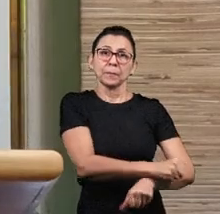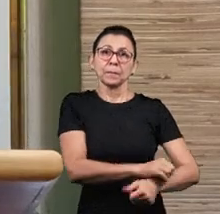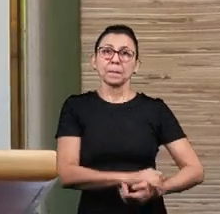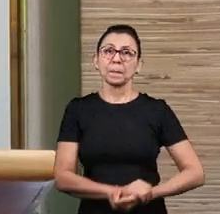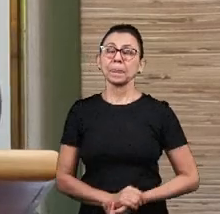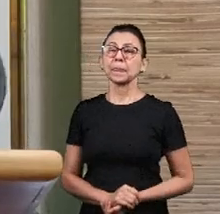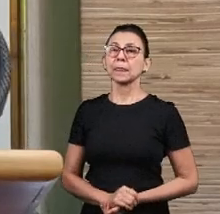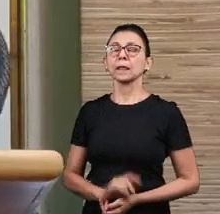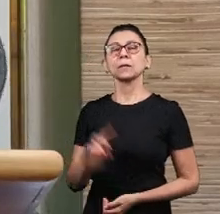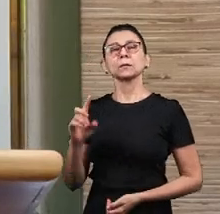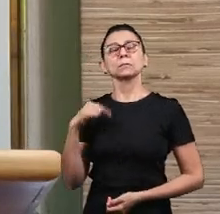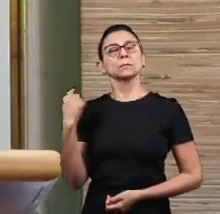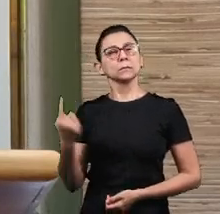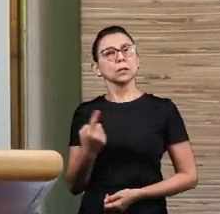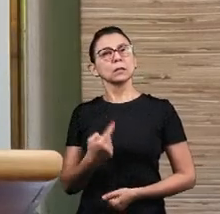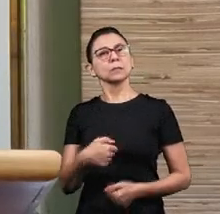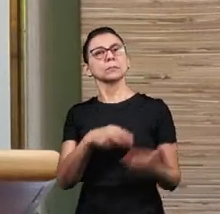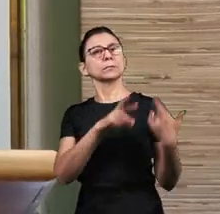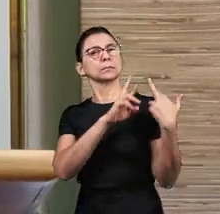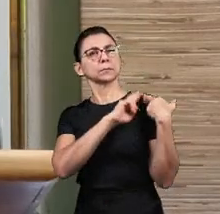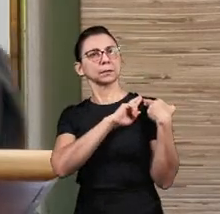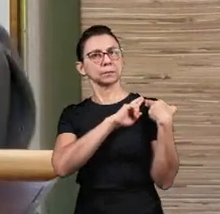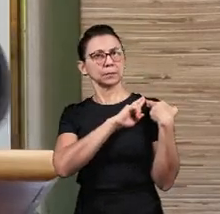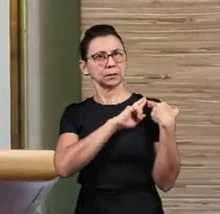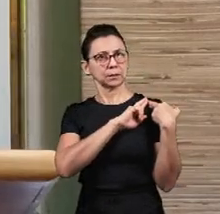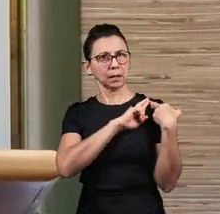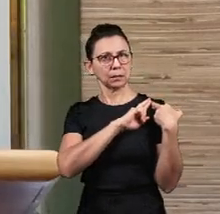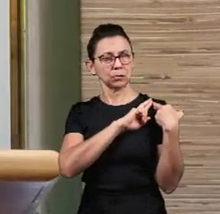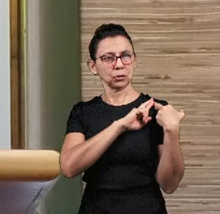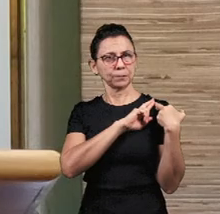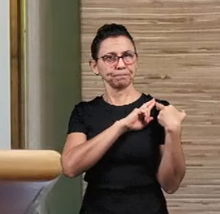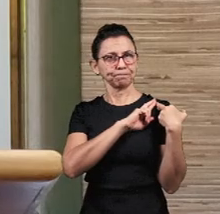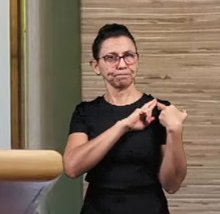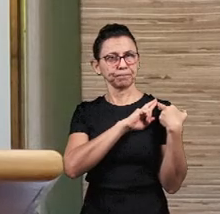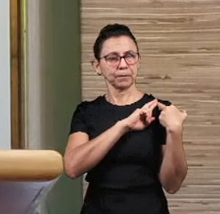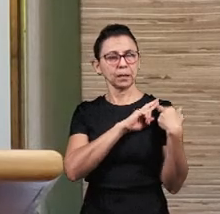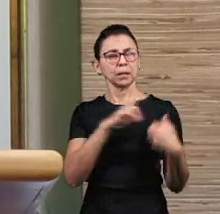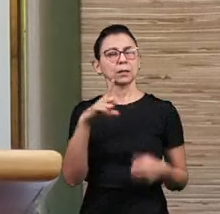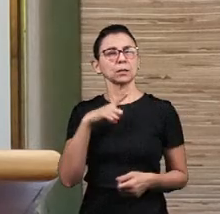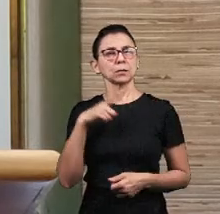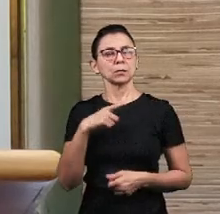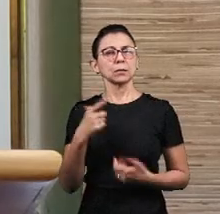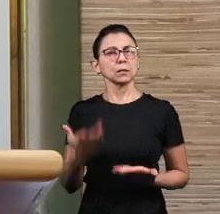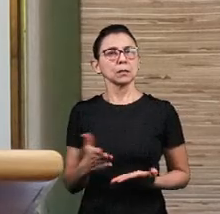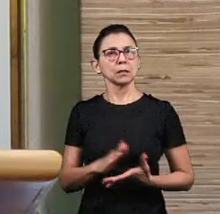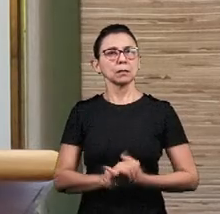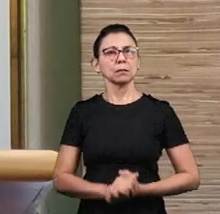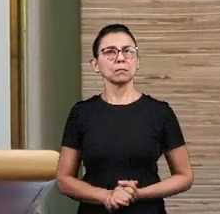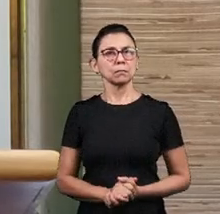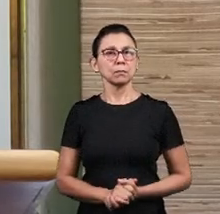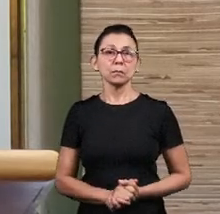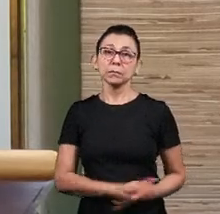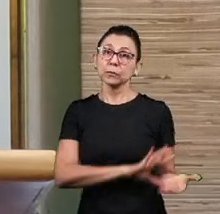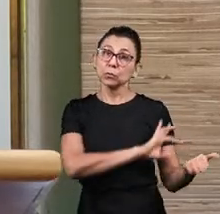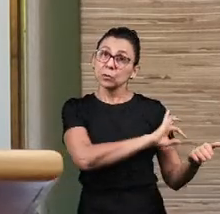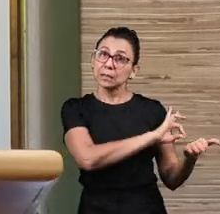vous parlons, nous avons un nom, nous avons un message, nous ne va pas changer de place.